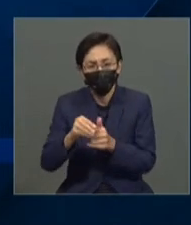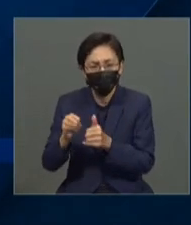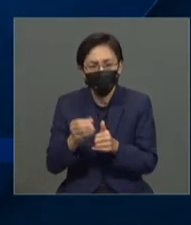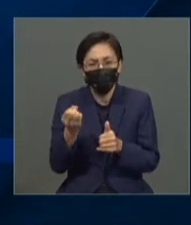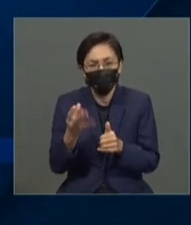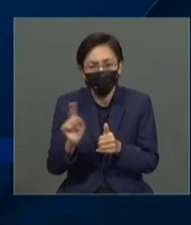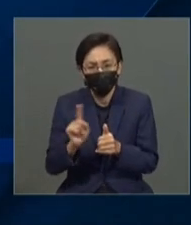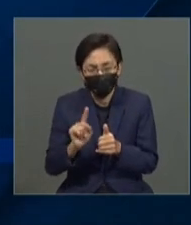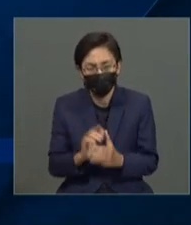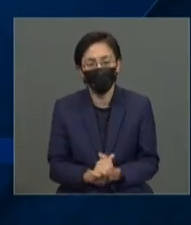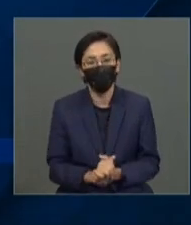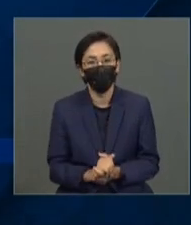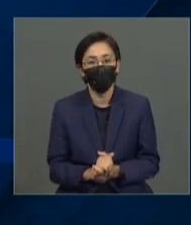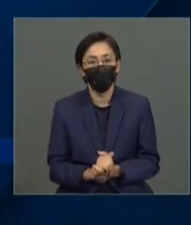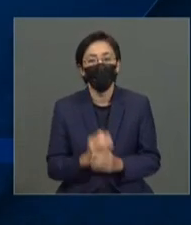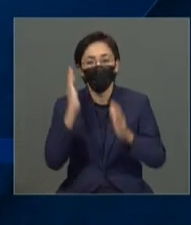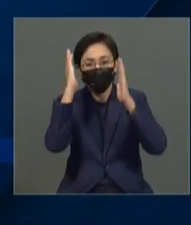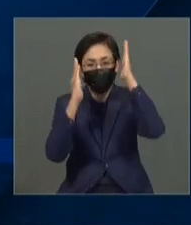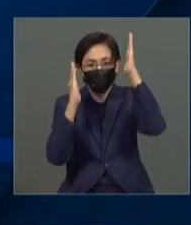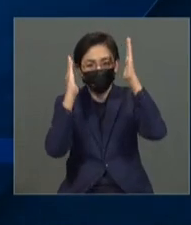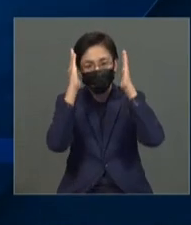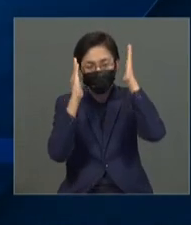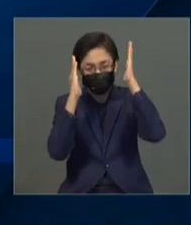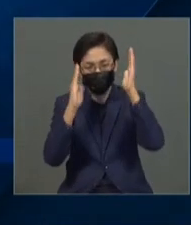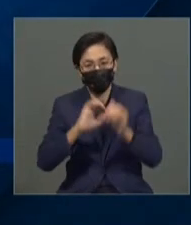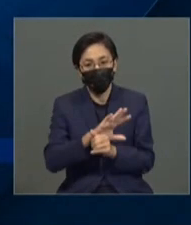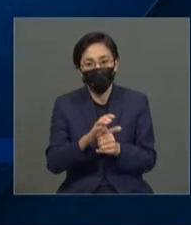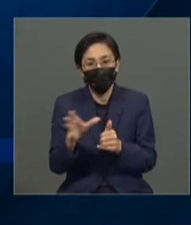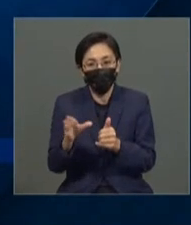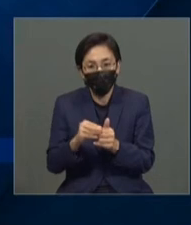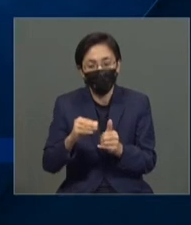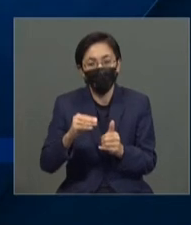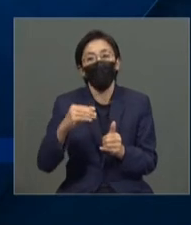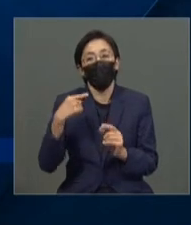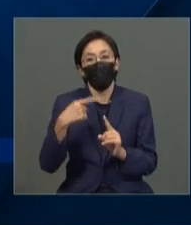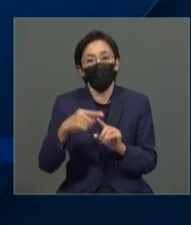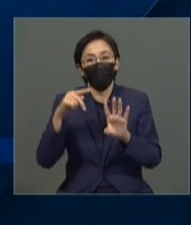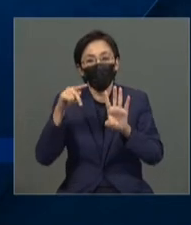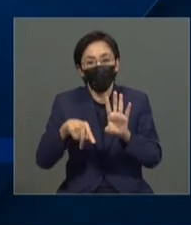ของเพื่อนบ้านโดยเฉพาะอย่างยิ่งมาเลเซียนะคะตัวเลขวันนี้ขึ้นไปที่